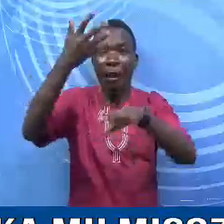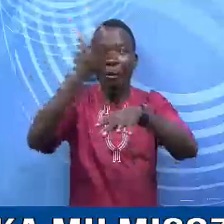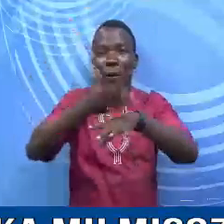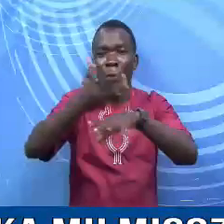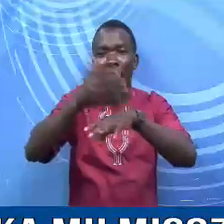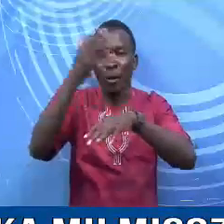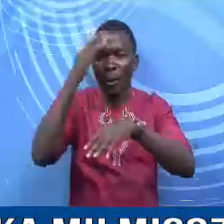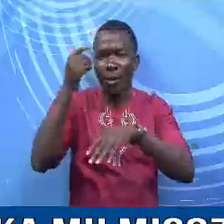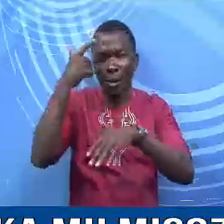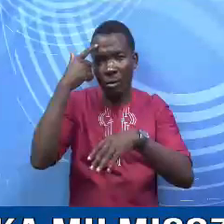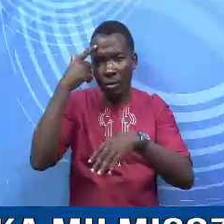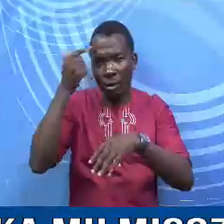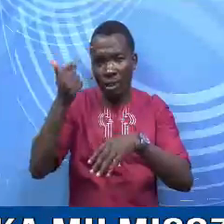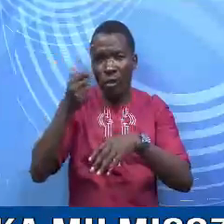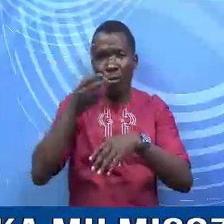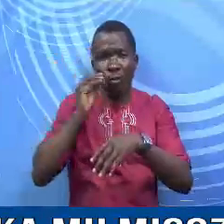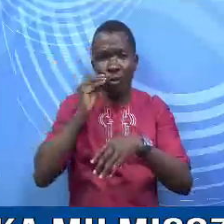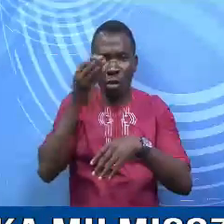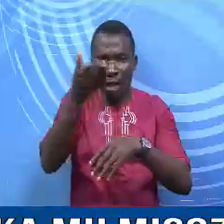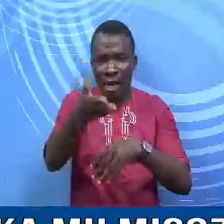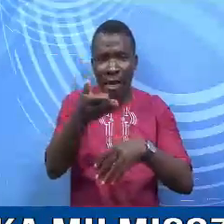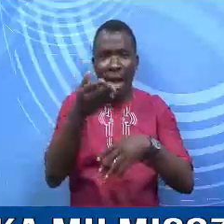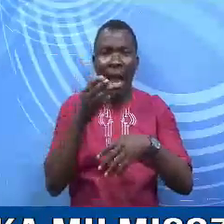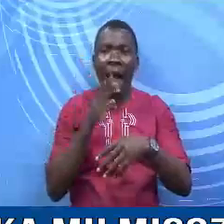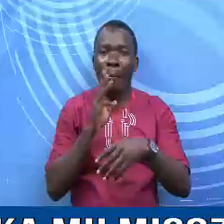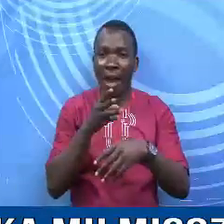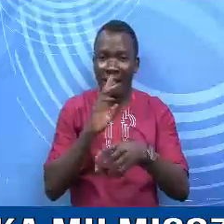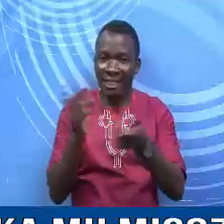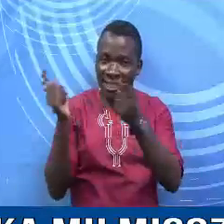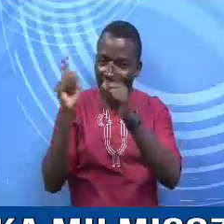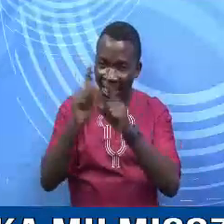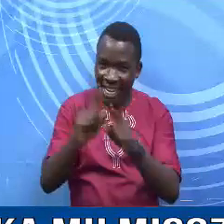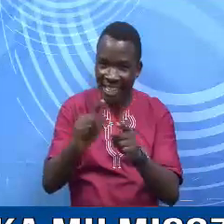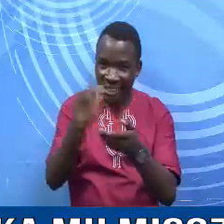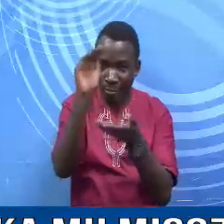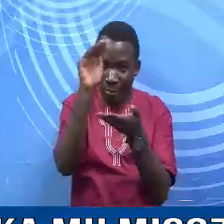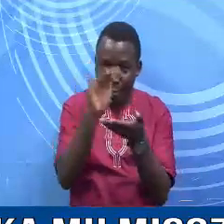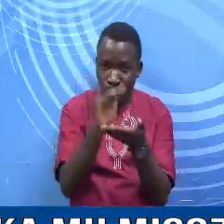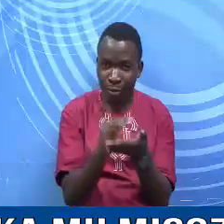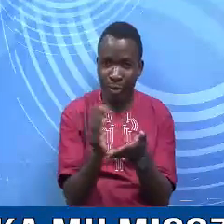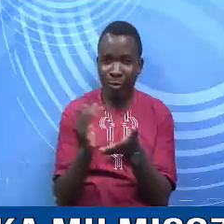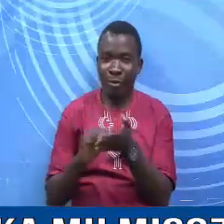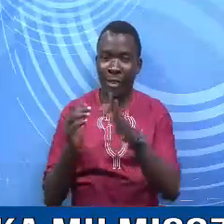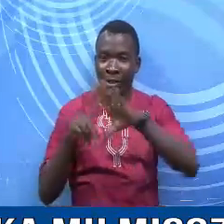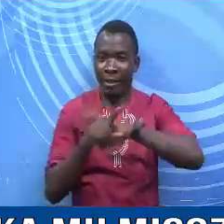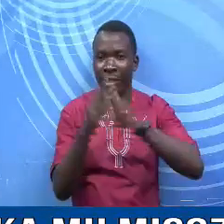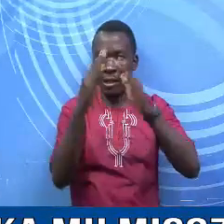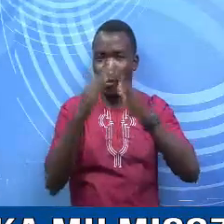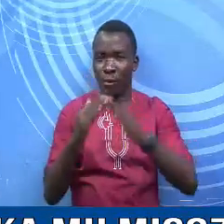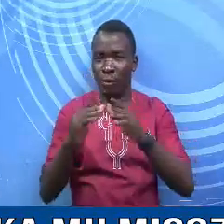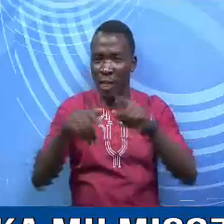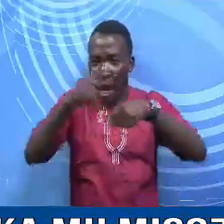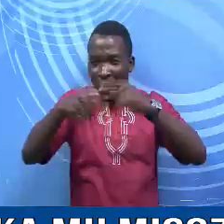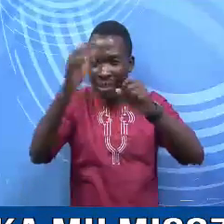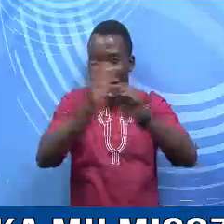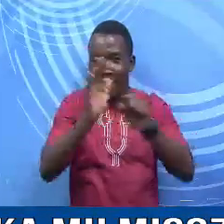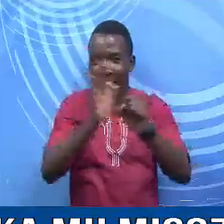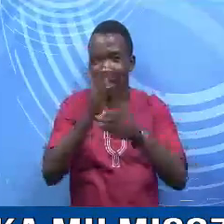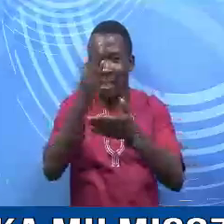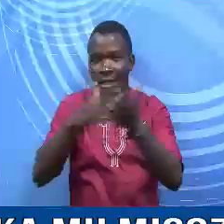ko aho iwacu hahora amazi. Gaza gacisha makeya tugasubira mu nzu gatacisha makeya hakaba